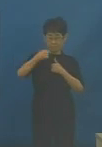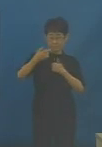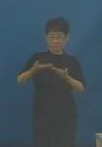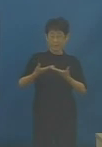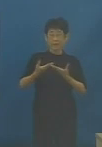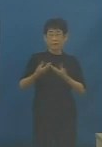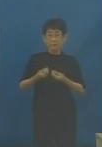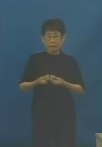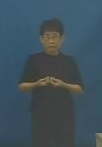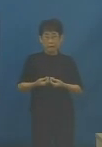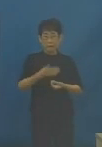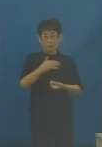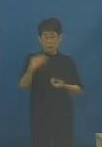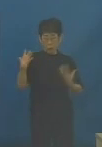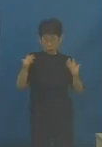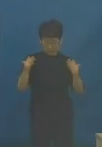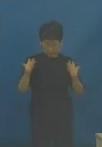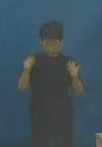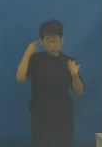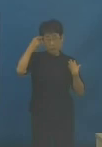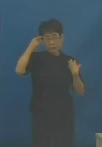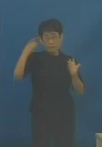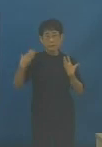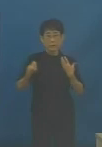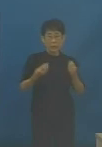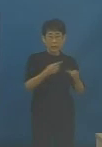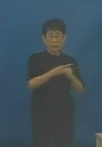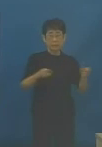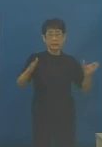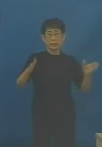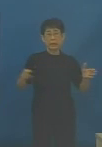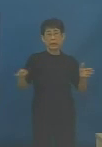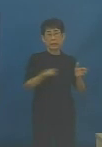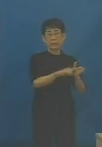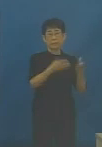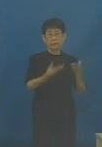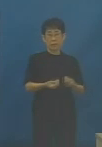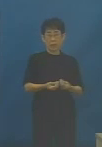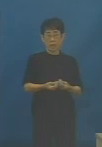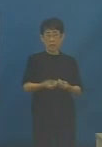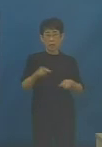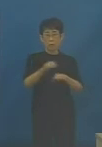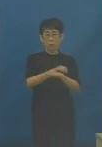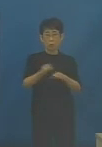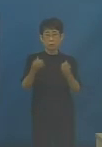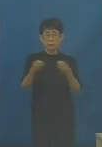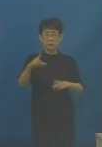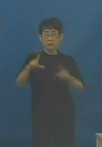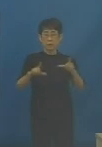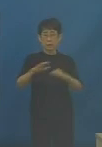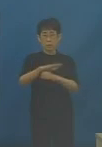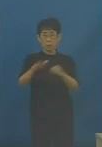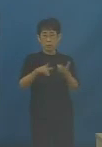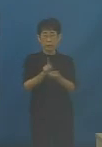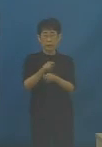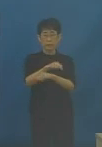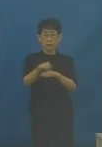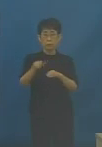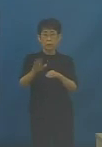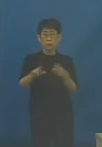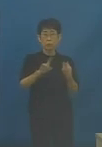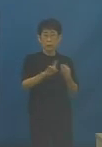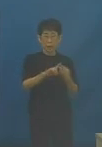重みを感じながら1年間やってまいりました。特にこの新型コロナ対策であるとか、さら